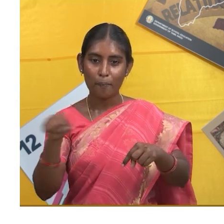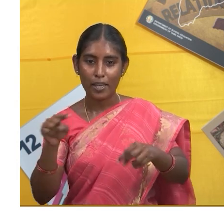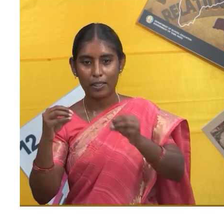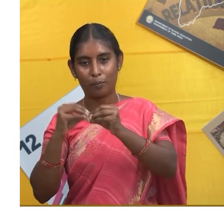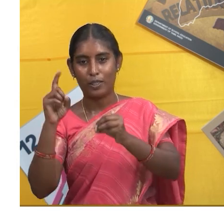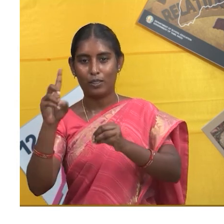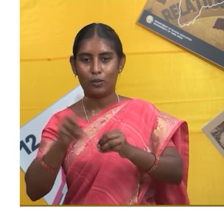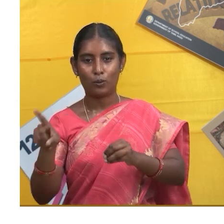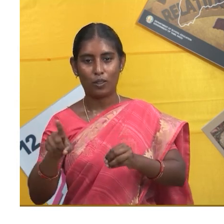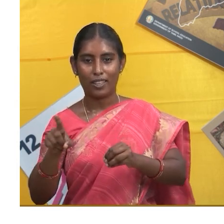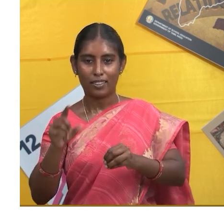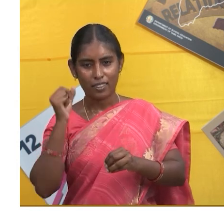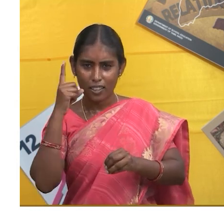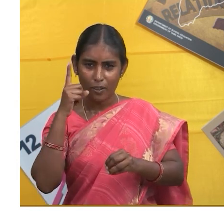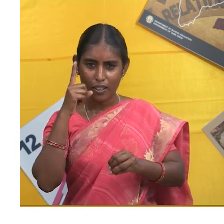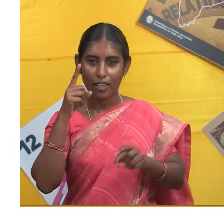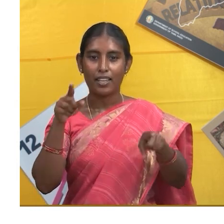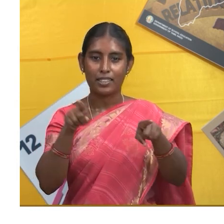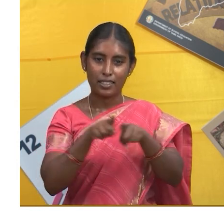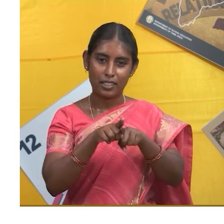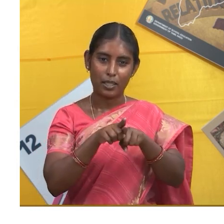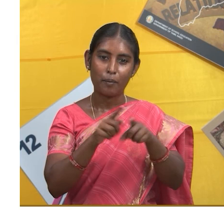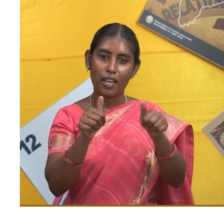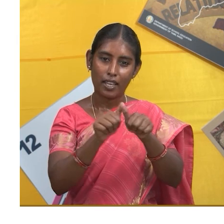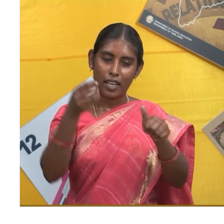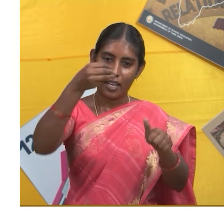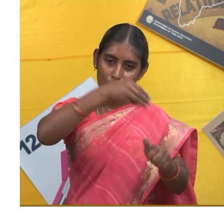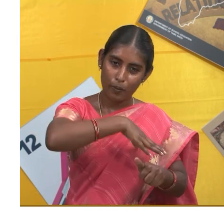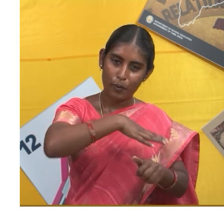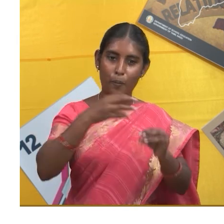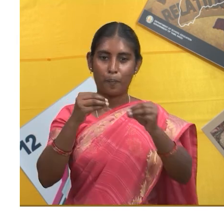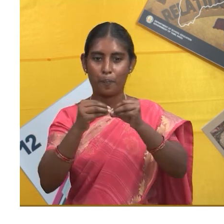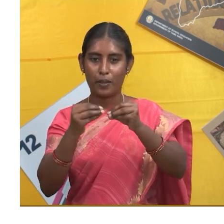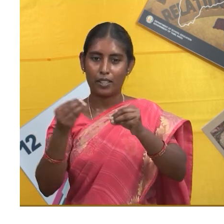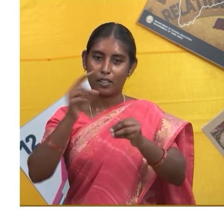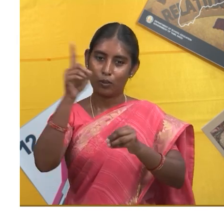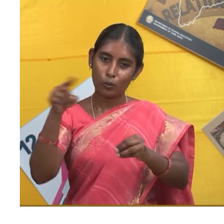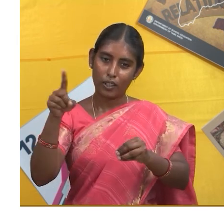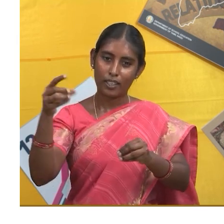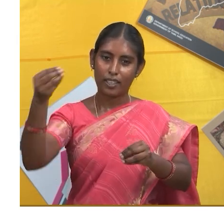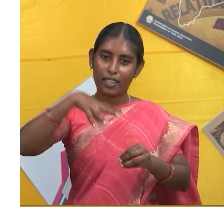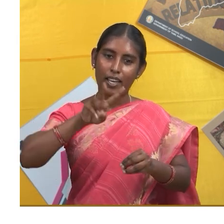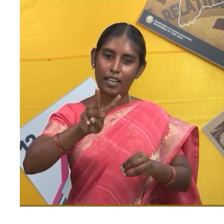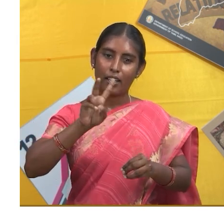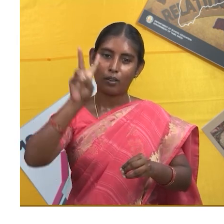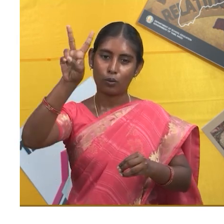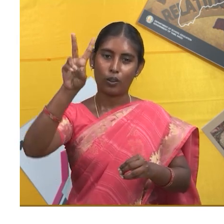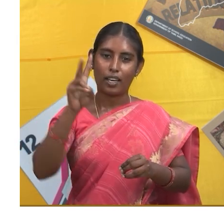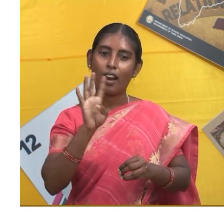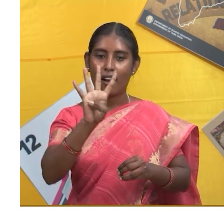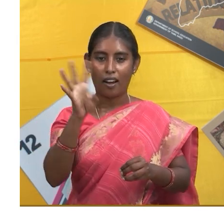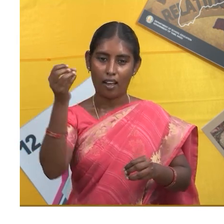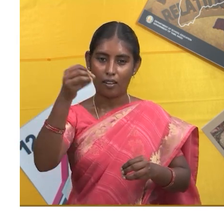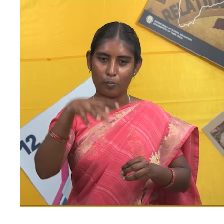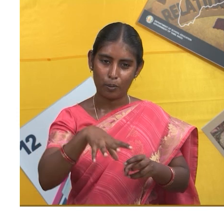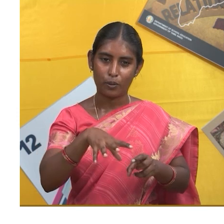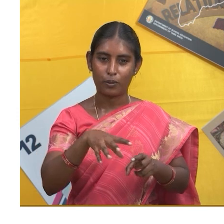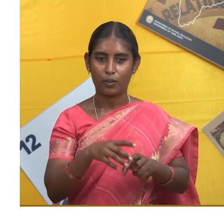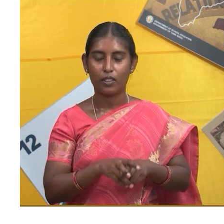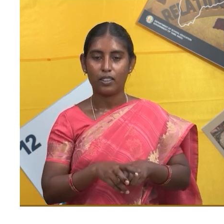ஐந்து